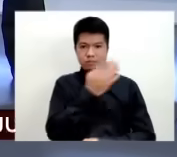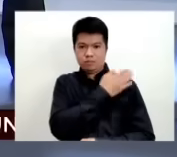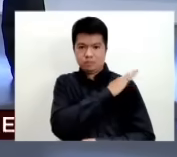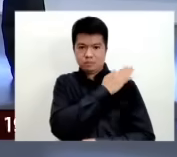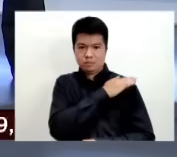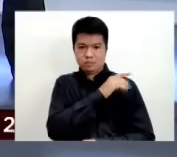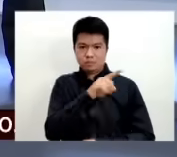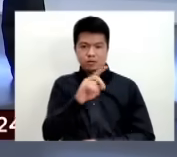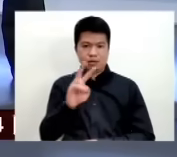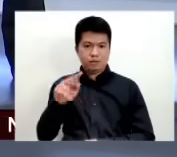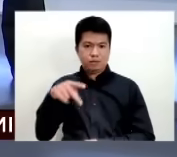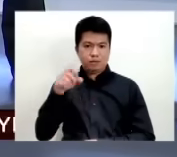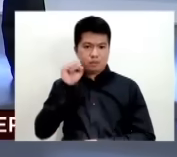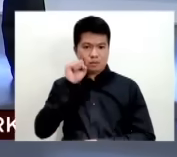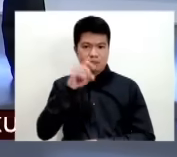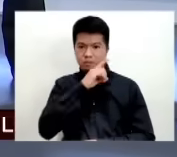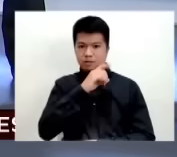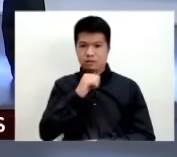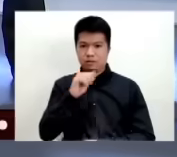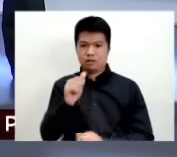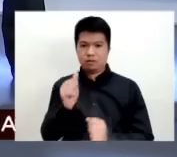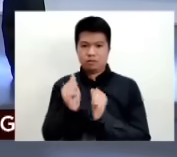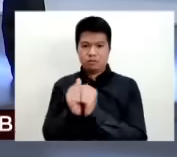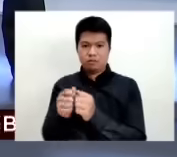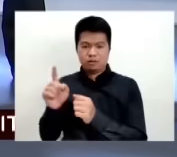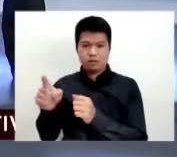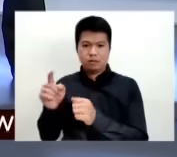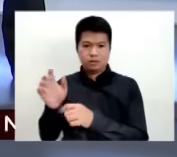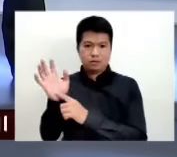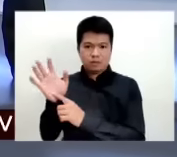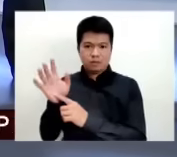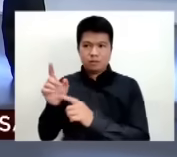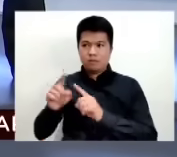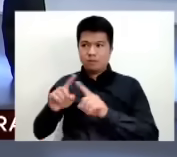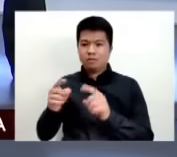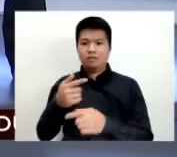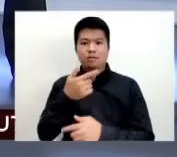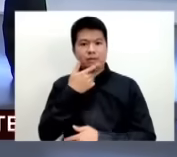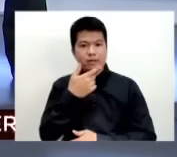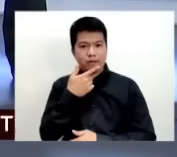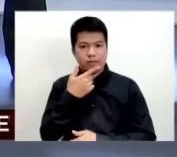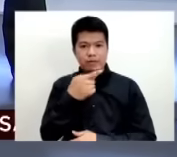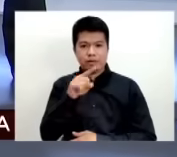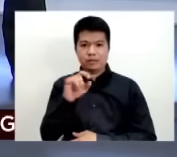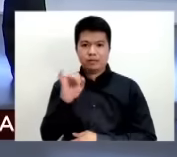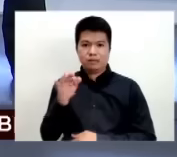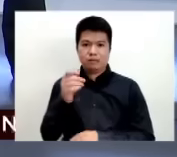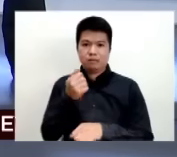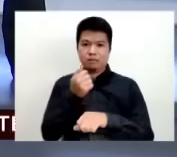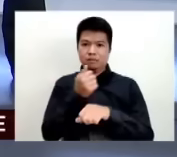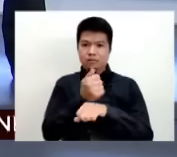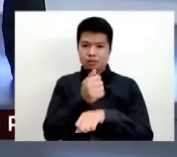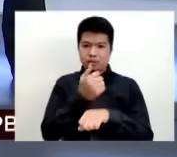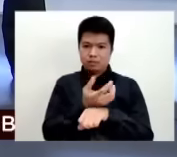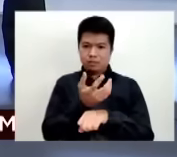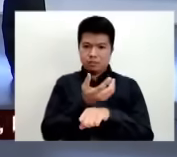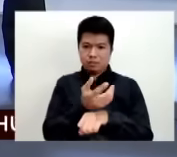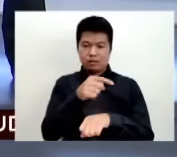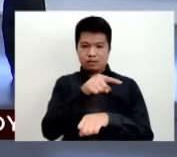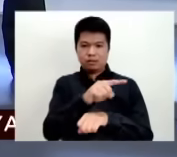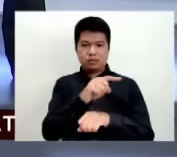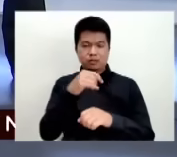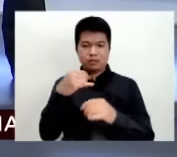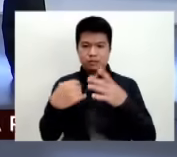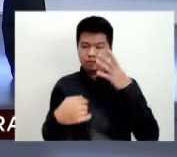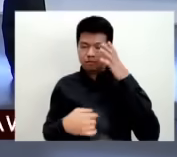mga rally laban sa kanyang asawang pang Pulo pero nakikitawa pa ito pag binakbakan Ang pangulo Abril itong taon Inamin ni